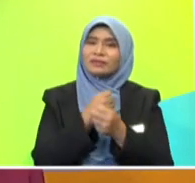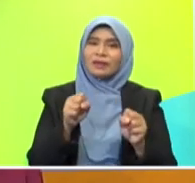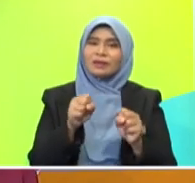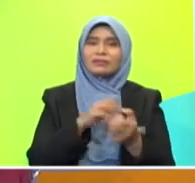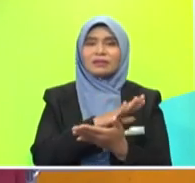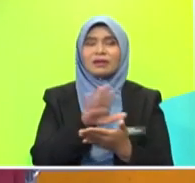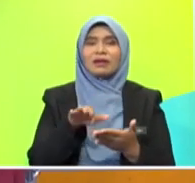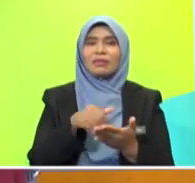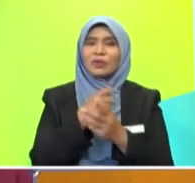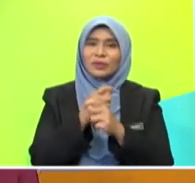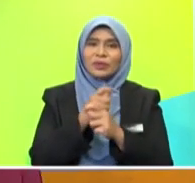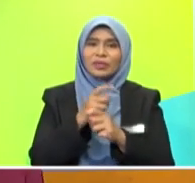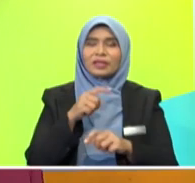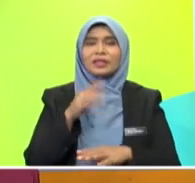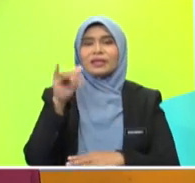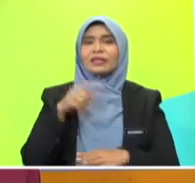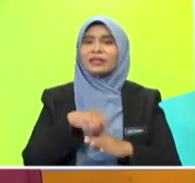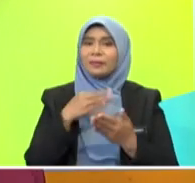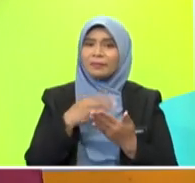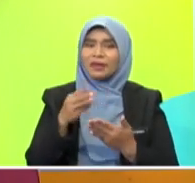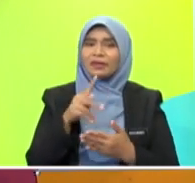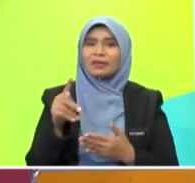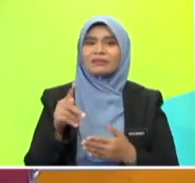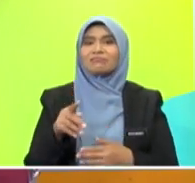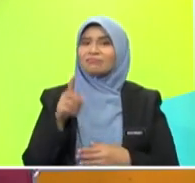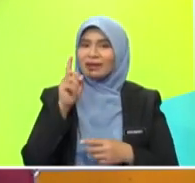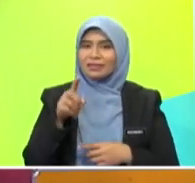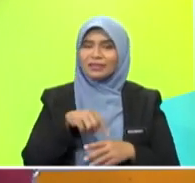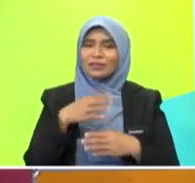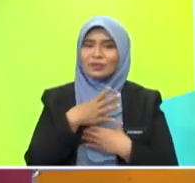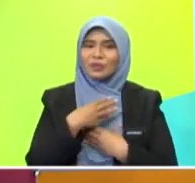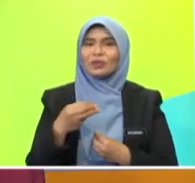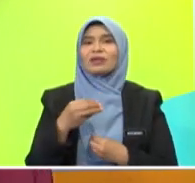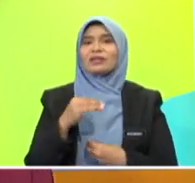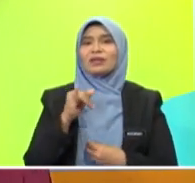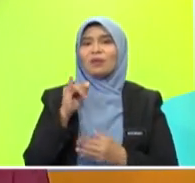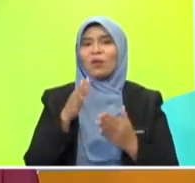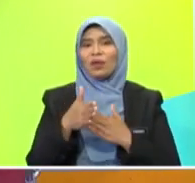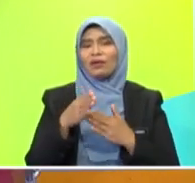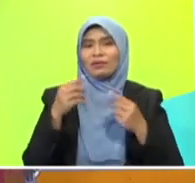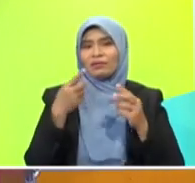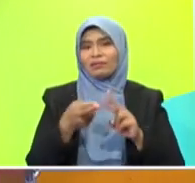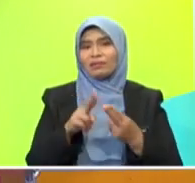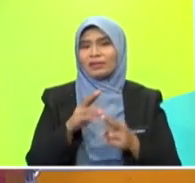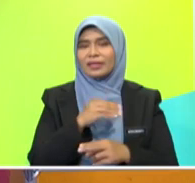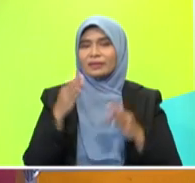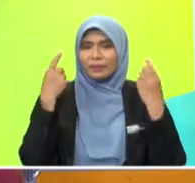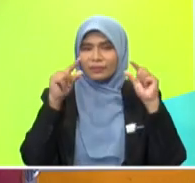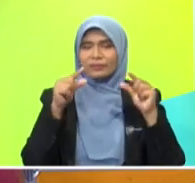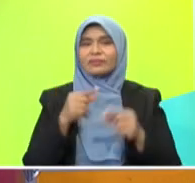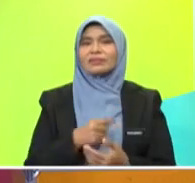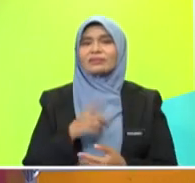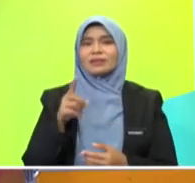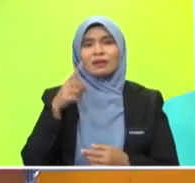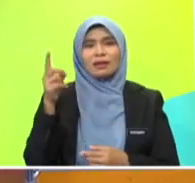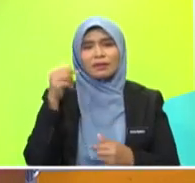tugas-tugas yang diberikan tentulah kamu disukai oleh Raka dan guru jadi kita perlu selalu ingat